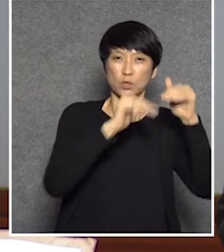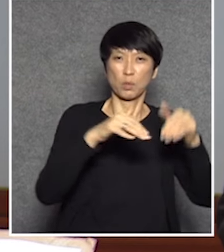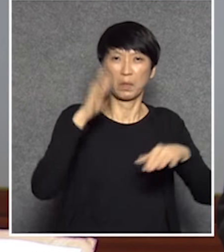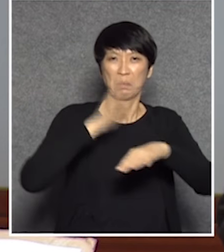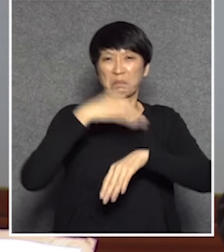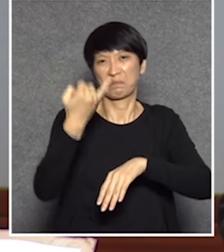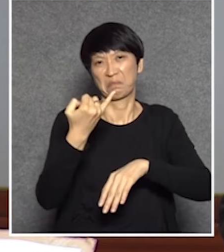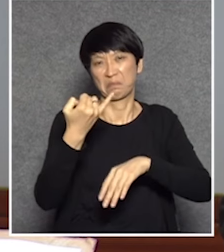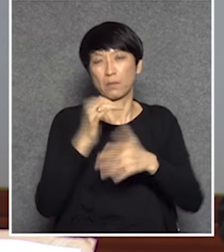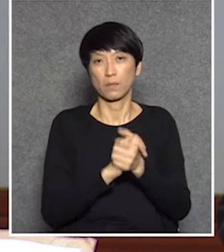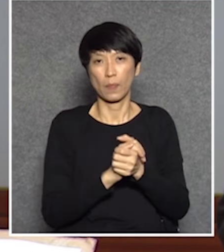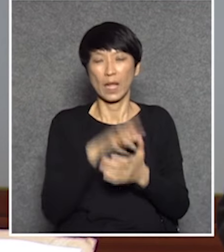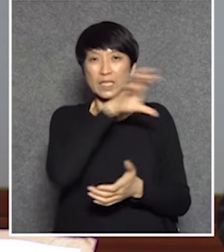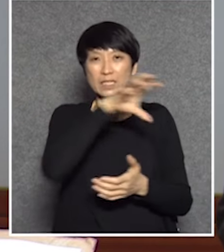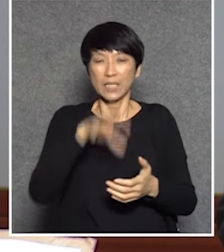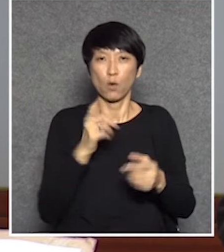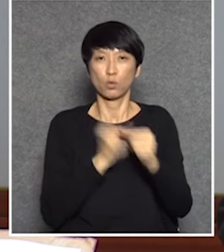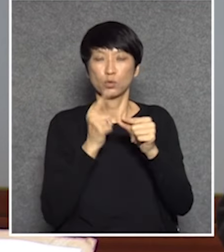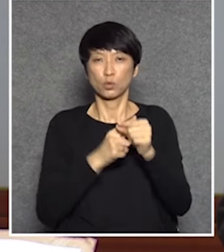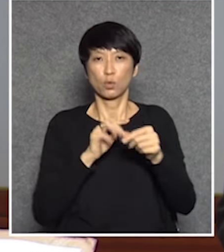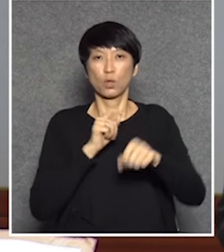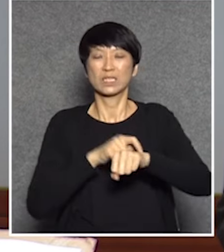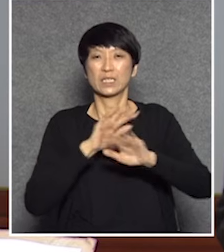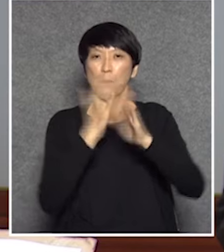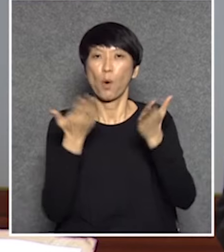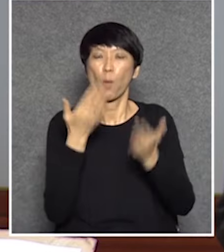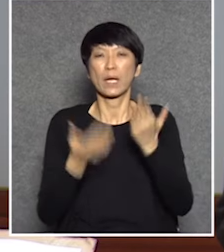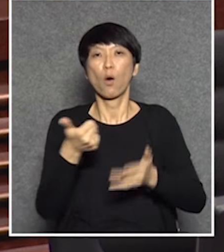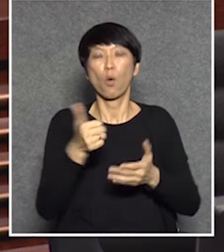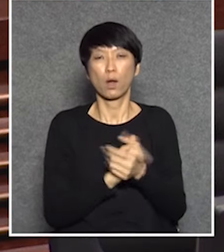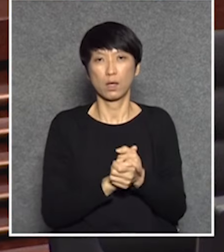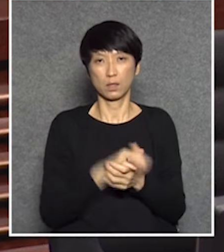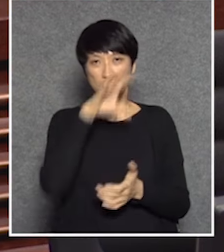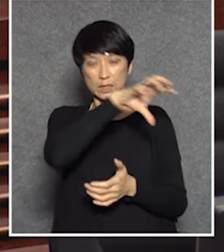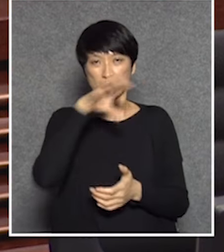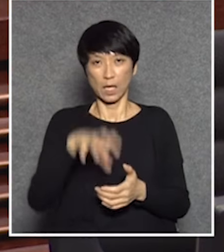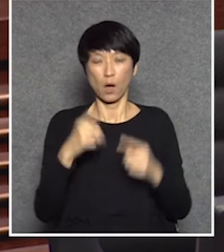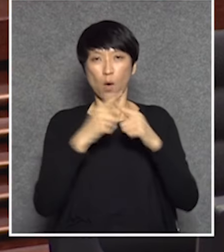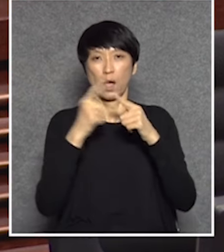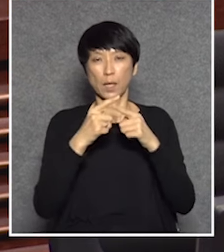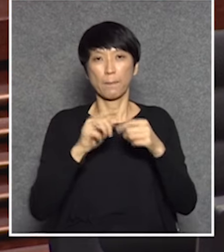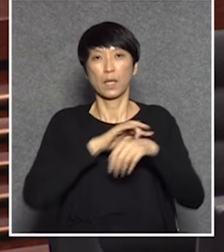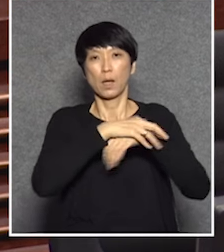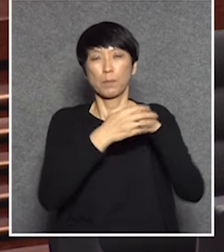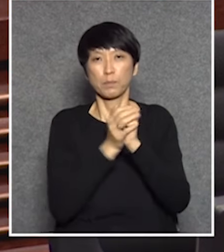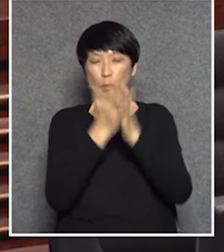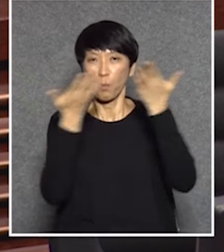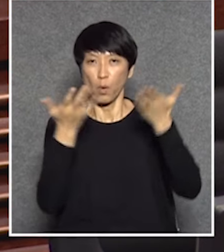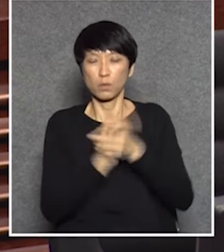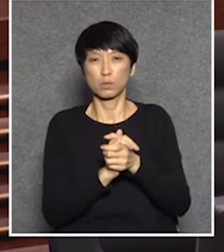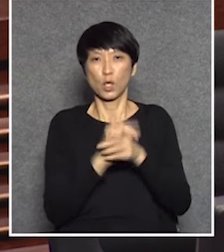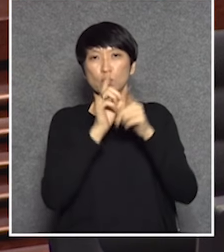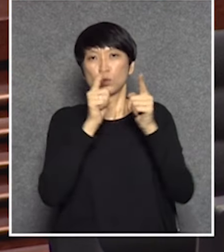咪？抄下中國時報都好啲啦。啊，抄下呢個人民日報海外版，長篇累